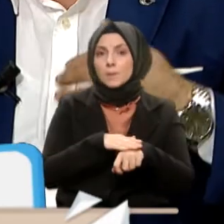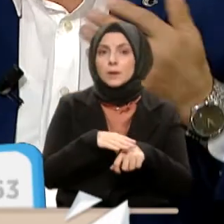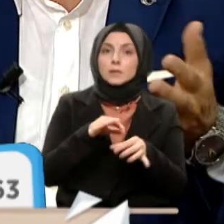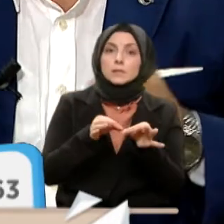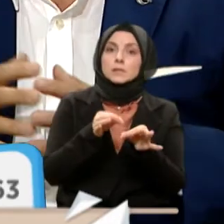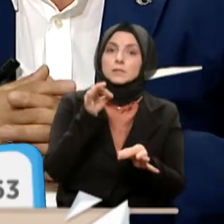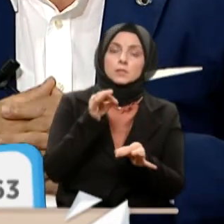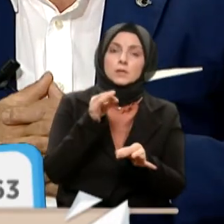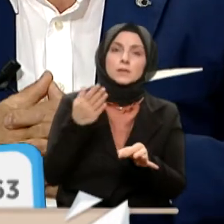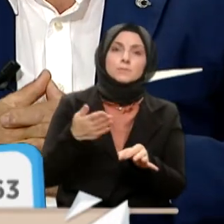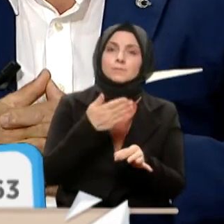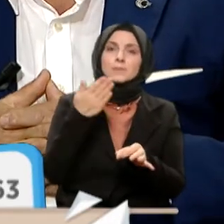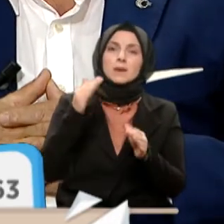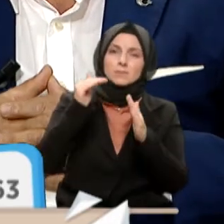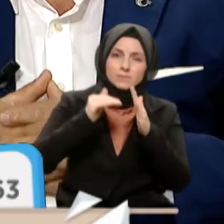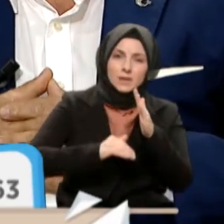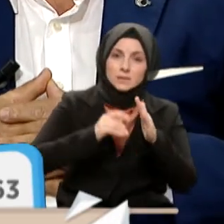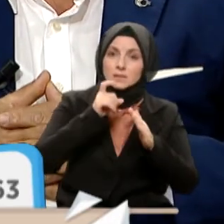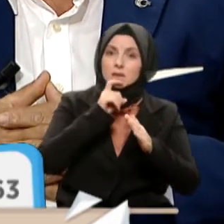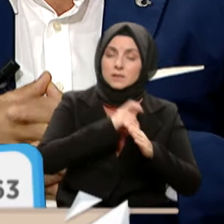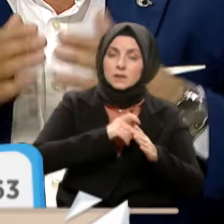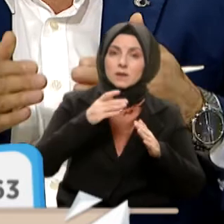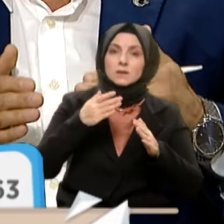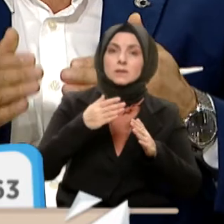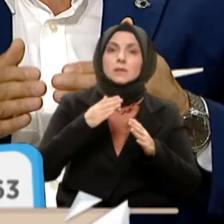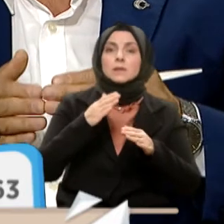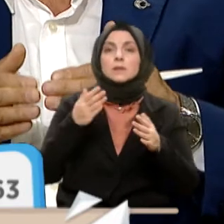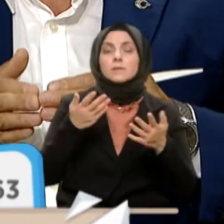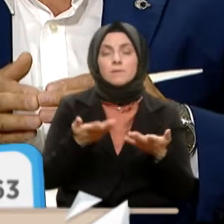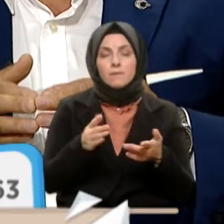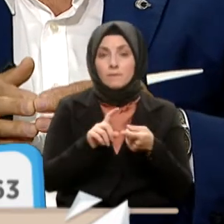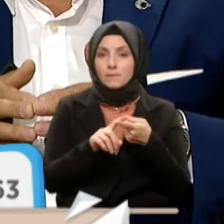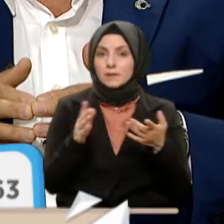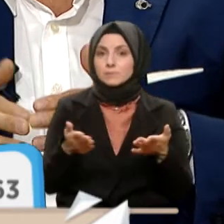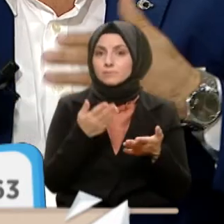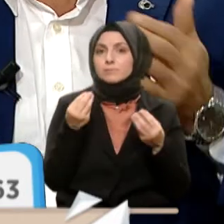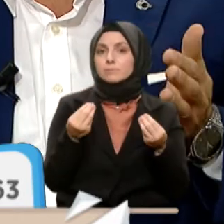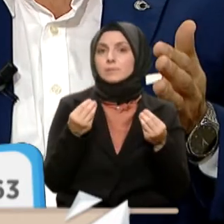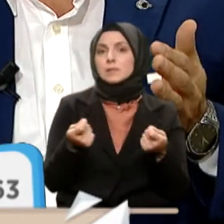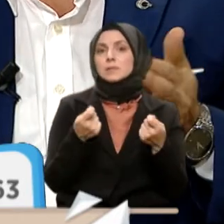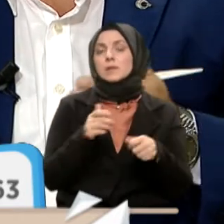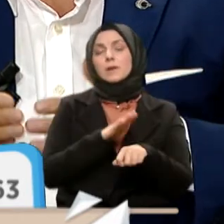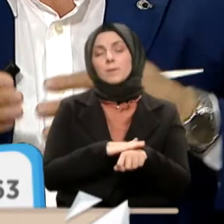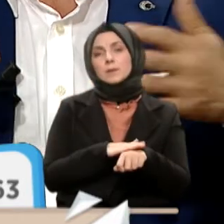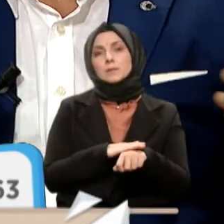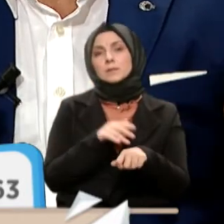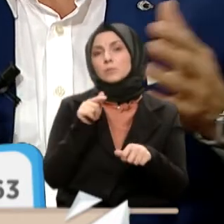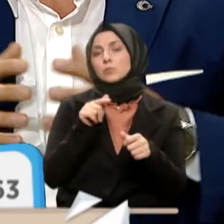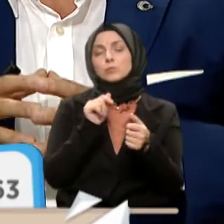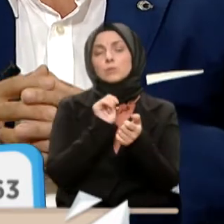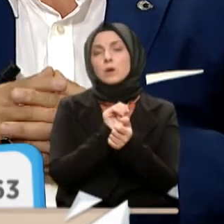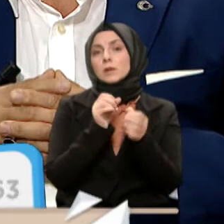yapmayı daha güzel işler yapmayı sağlar Sonuçta bu arkadaşlık irtibatları na eşler arası irtibata